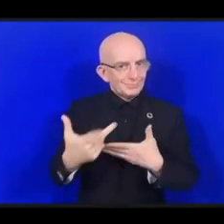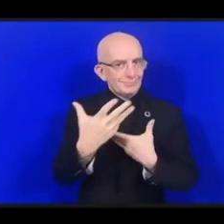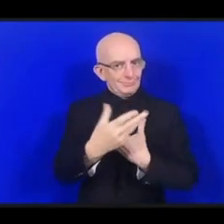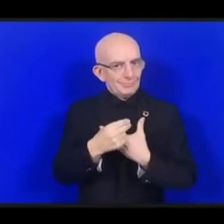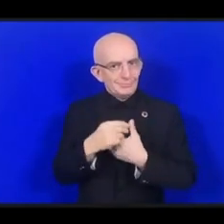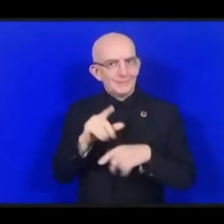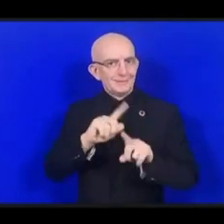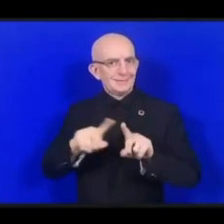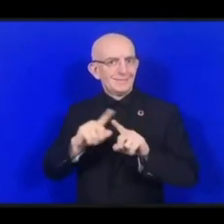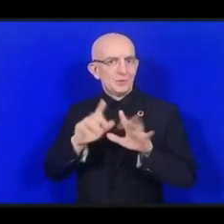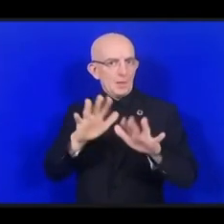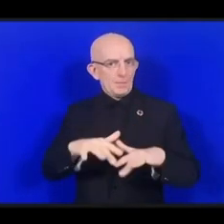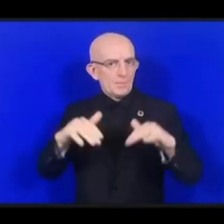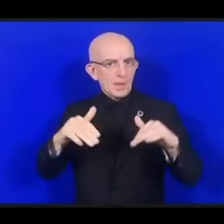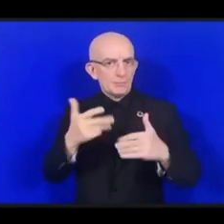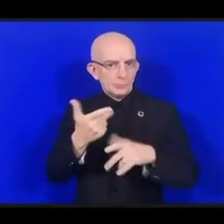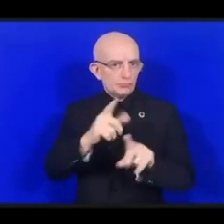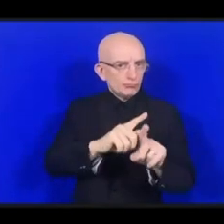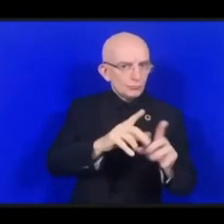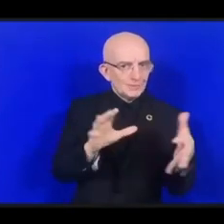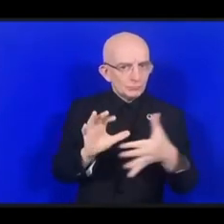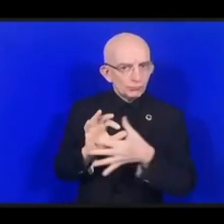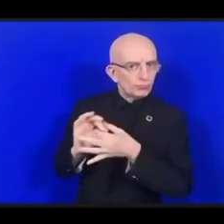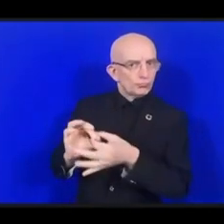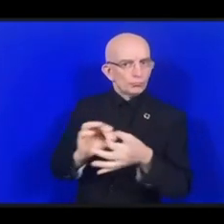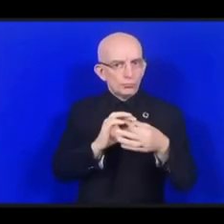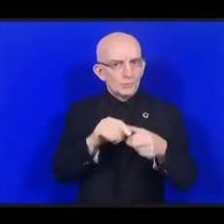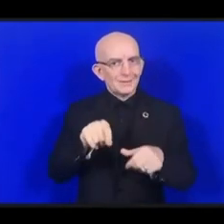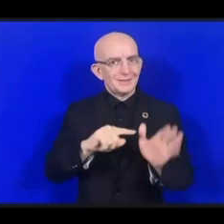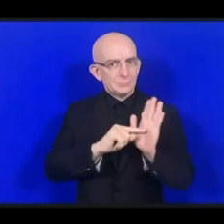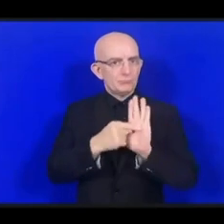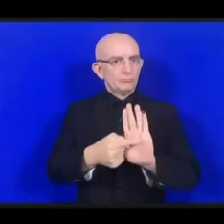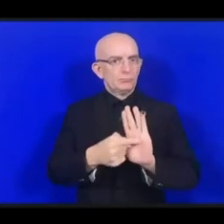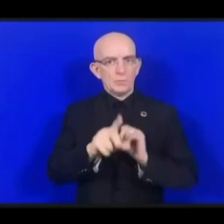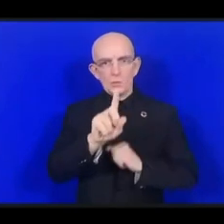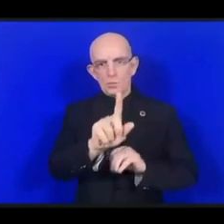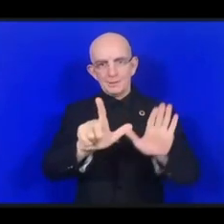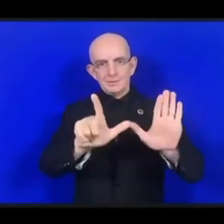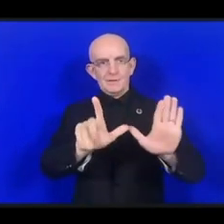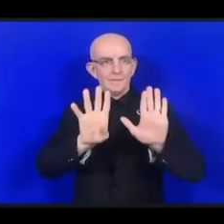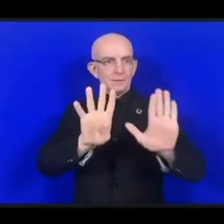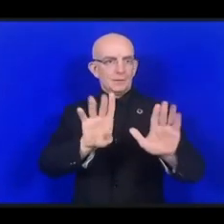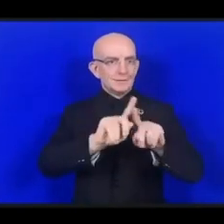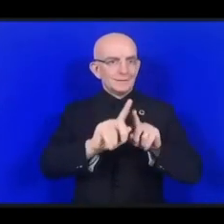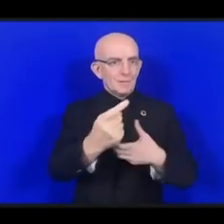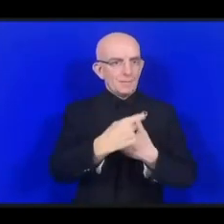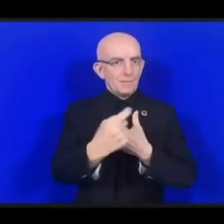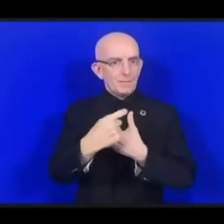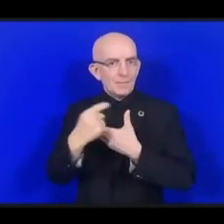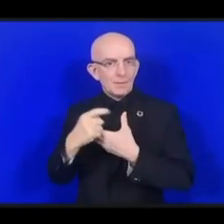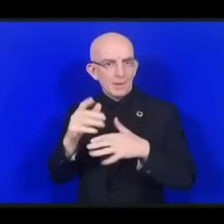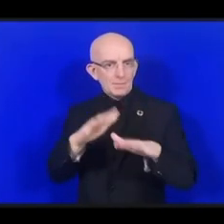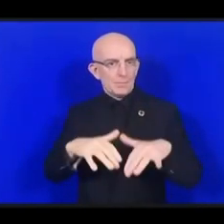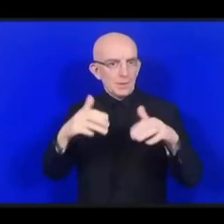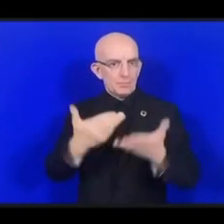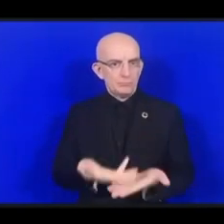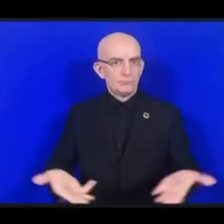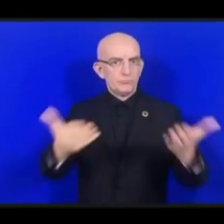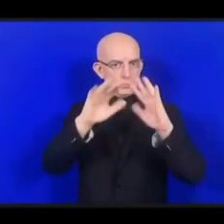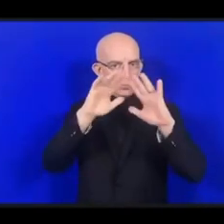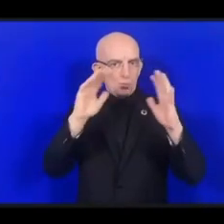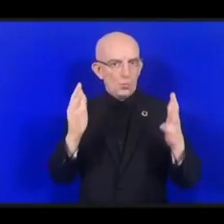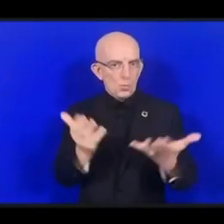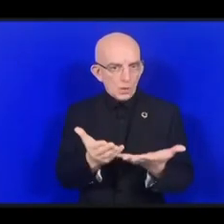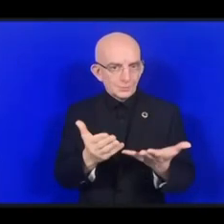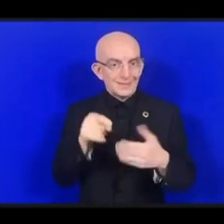التعاون ما بين البرلمانيين في جميع انحاء العالم ان المسار البرلماني وفر